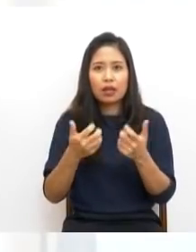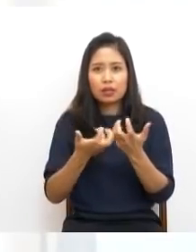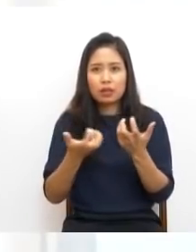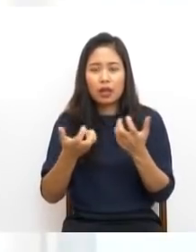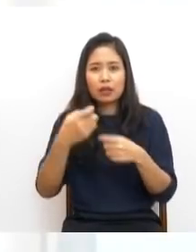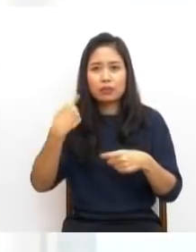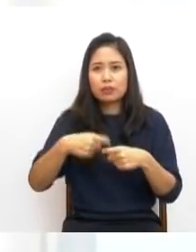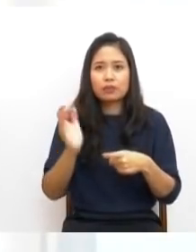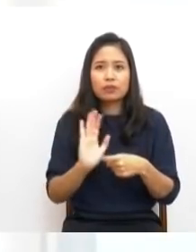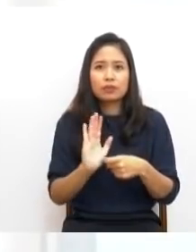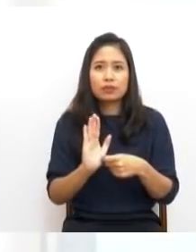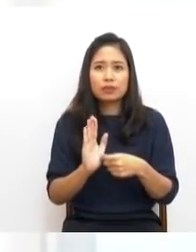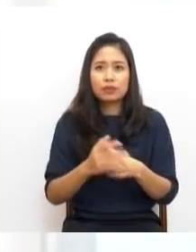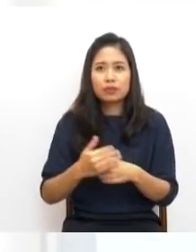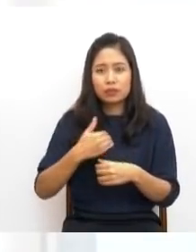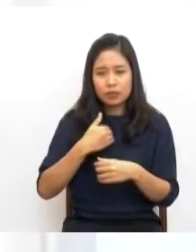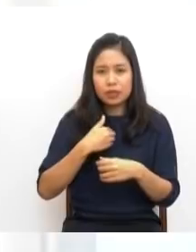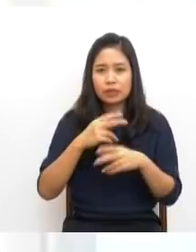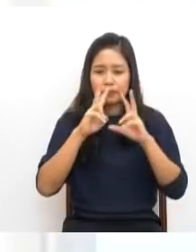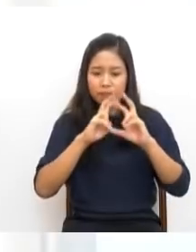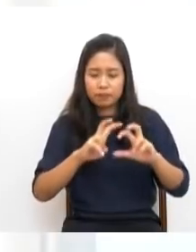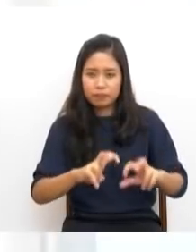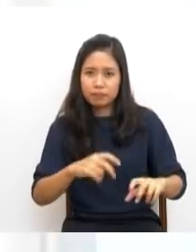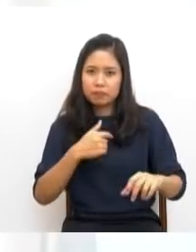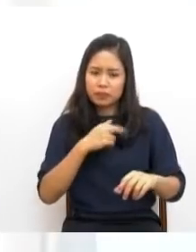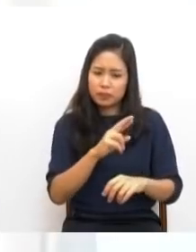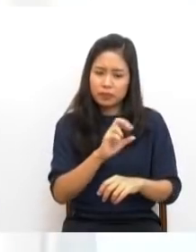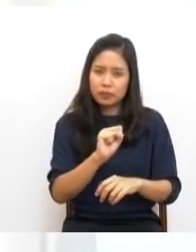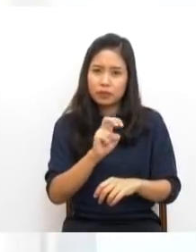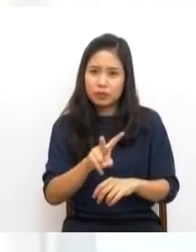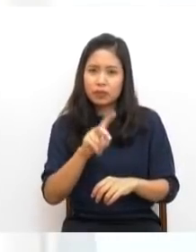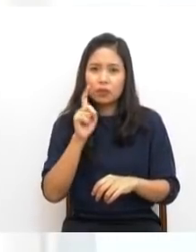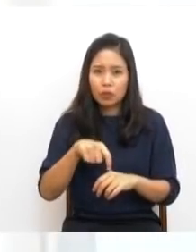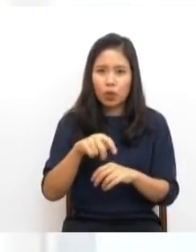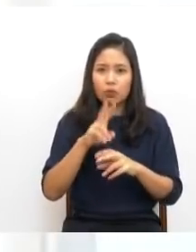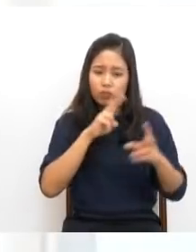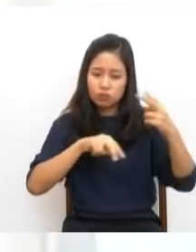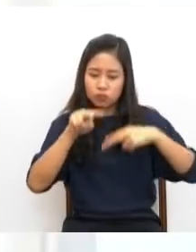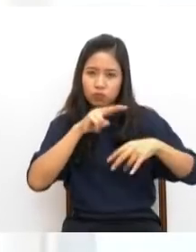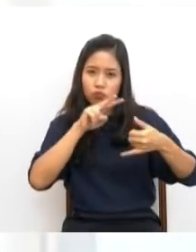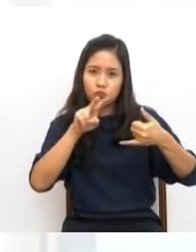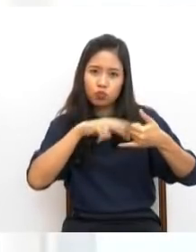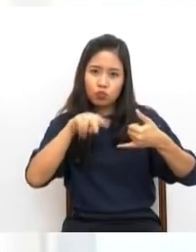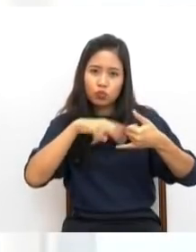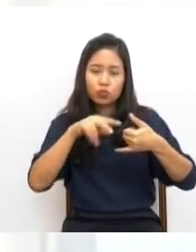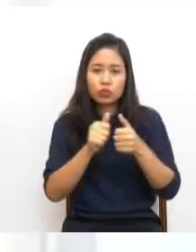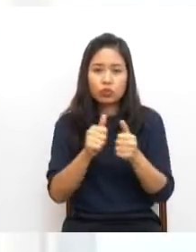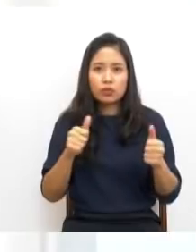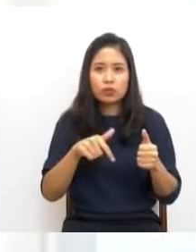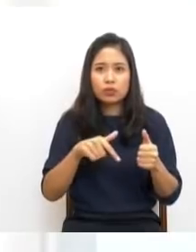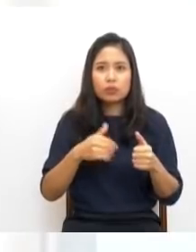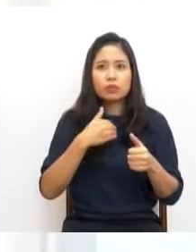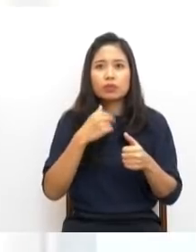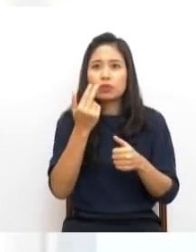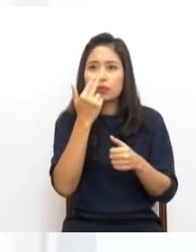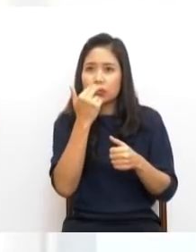นะคะการที่จะวินิจฉัยได้เนี่ยว่าเป็น RSV หรือไม่ต้องอาศัยการตรวจทางห้องปฏิบัติการค่ะก็คือตรวจแลบนะคะโดยป้ายน้ำมูก